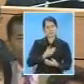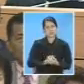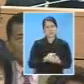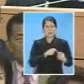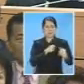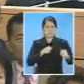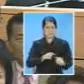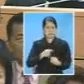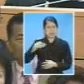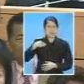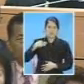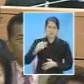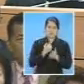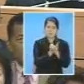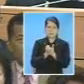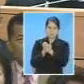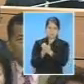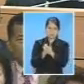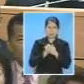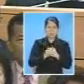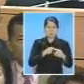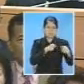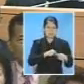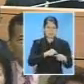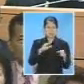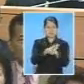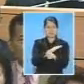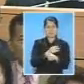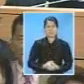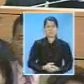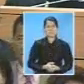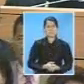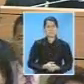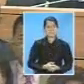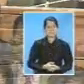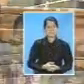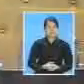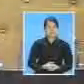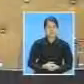าและทุกคนนั้นพร้อมที่จะ พูดเก่งครับมีทั่วทวงแล้วครับเชิญครับ